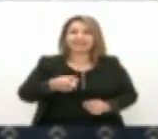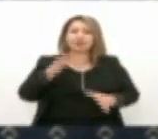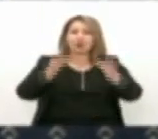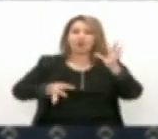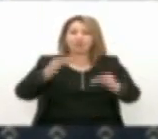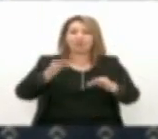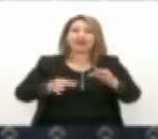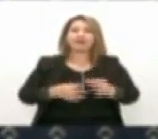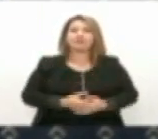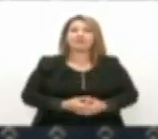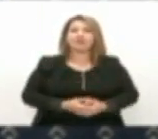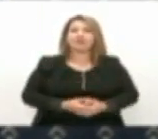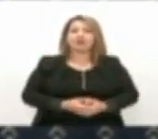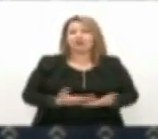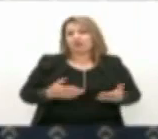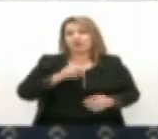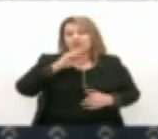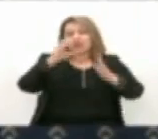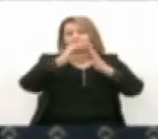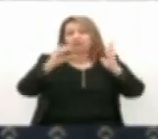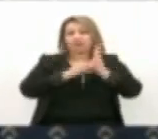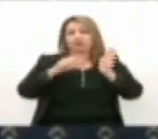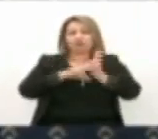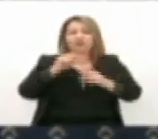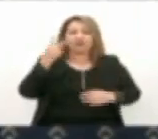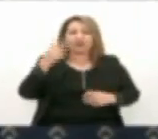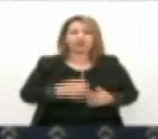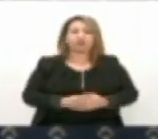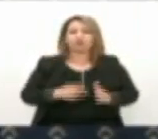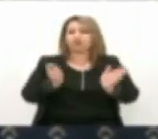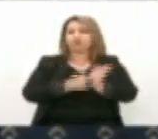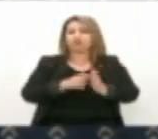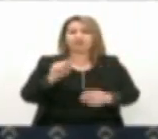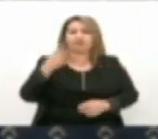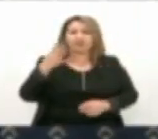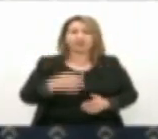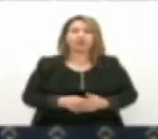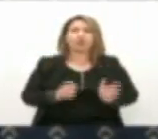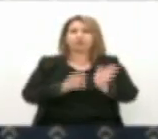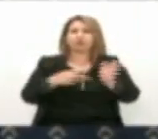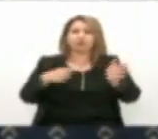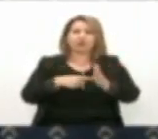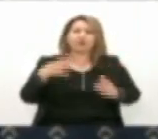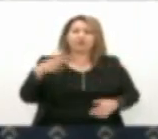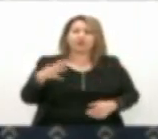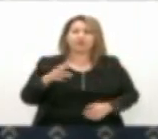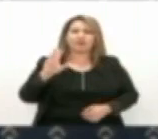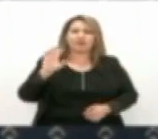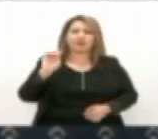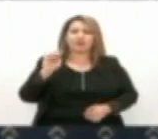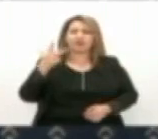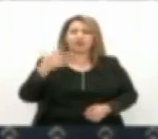رقم 01 قاف ميم د 2022 المؤرخ في 23 ذي القعدة من عام